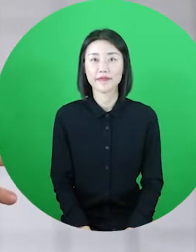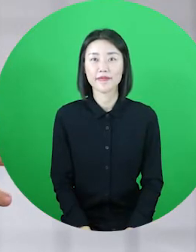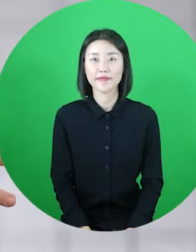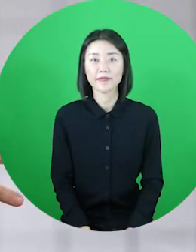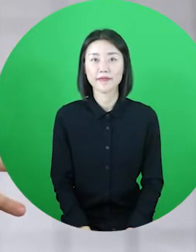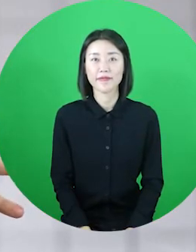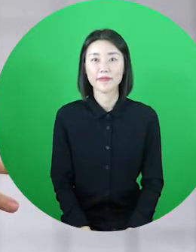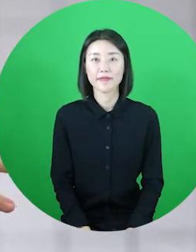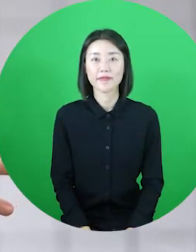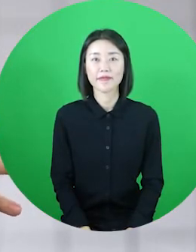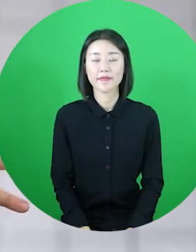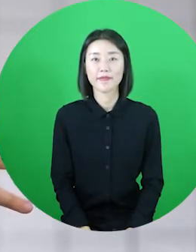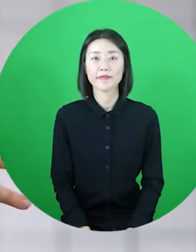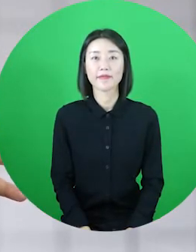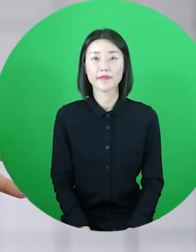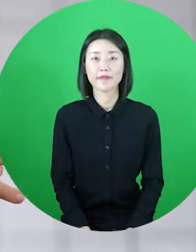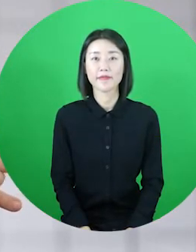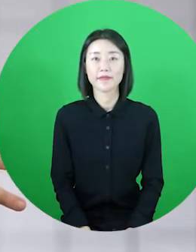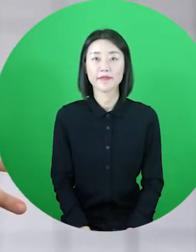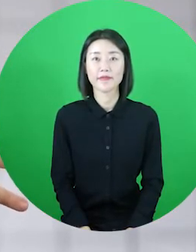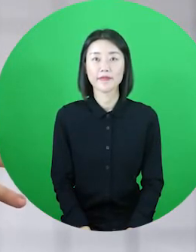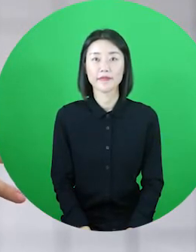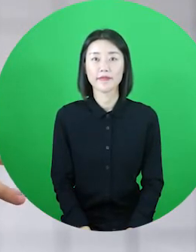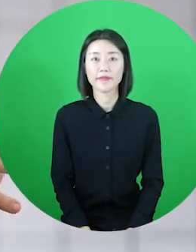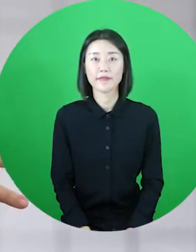비누로 손 씻기.